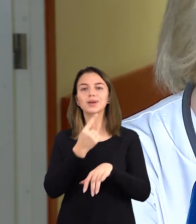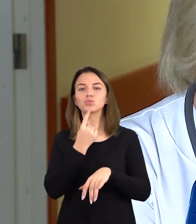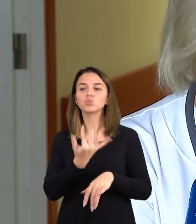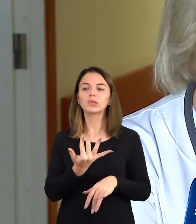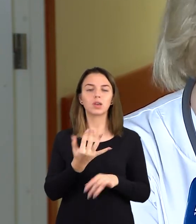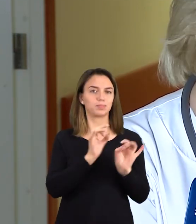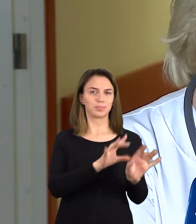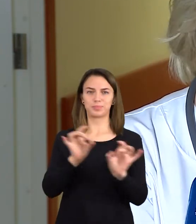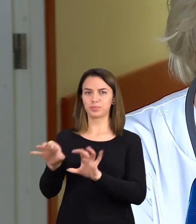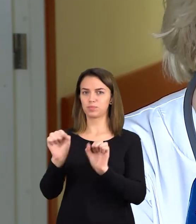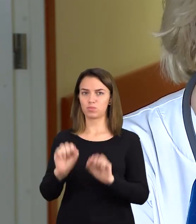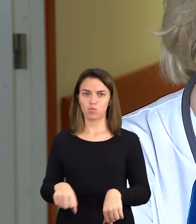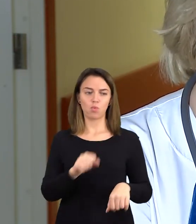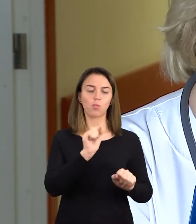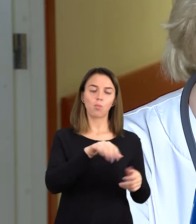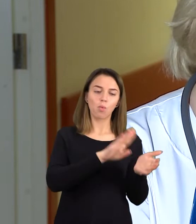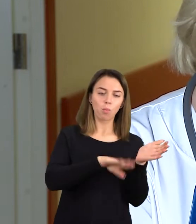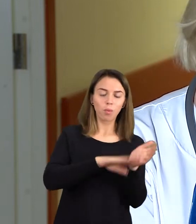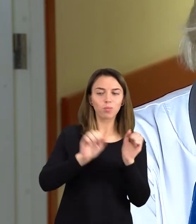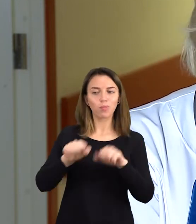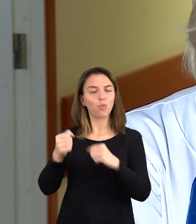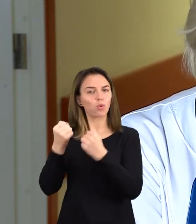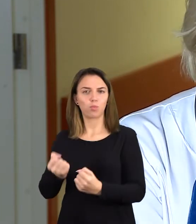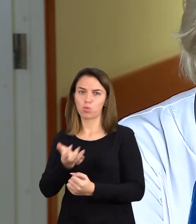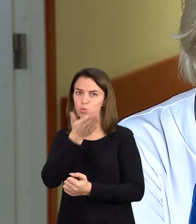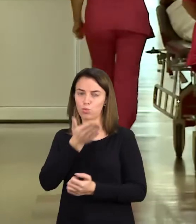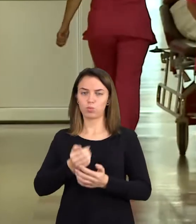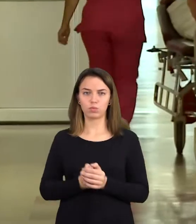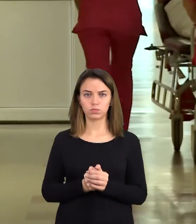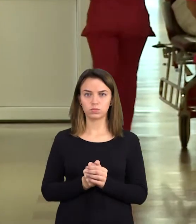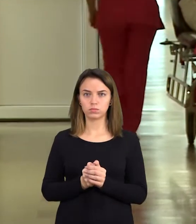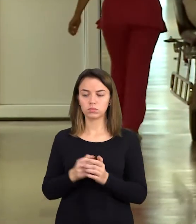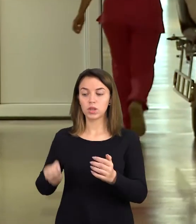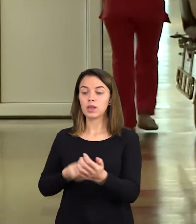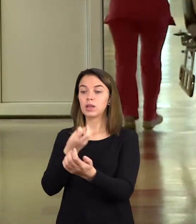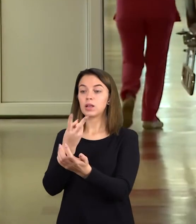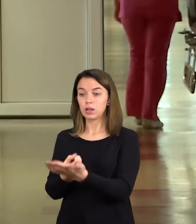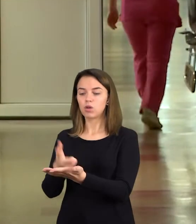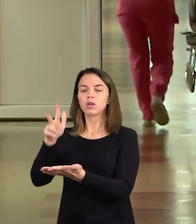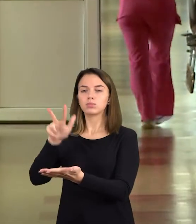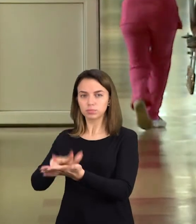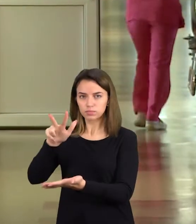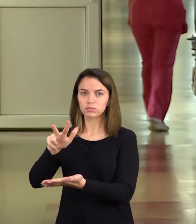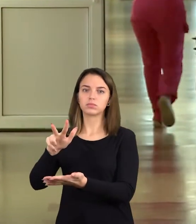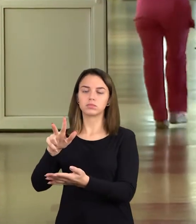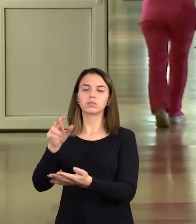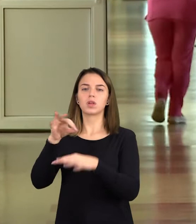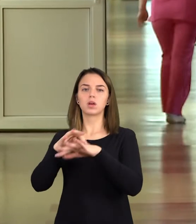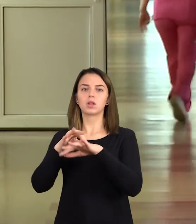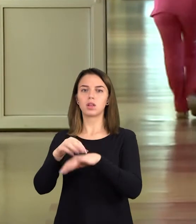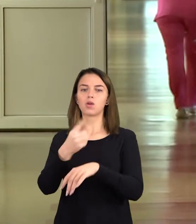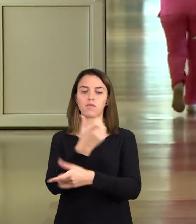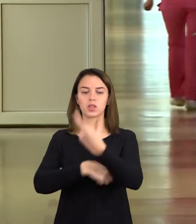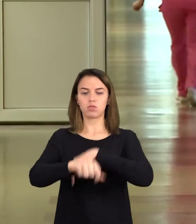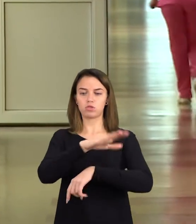yra polimorfinis, nuo iki skiriasi, kaip buvo ir sunkiau sergančių vaikų. Vos iš ligoninės gautas patvirtinimas, kad užkrečiama liga